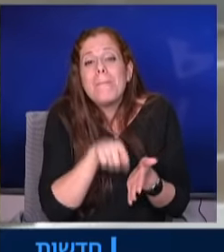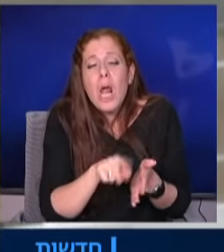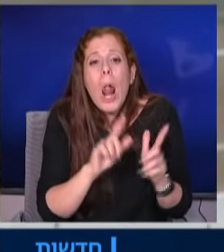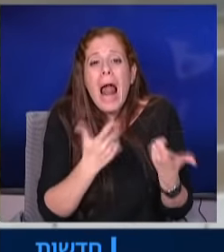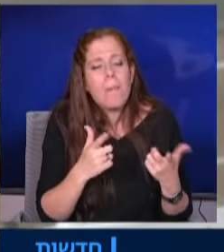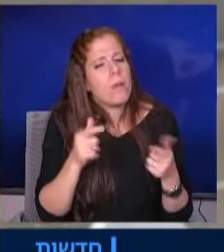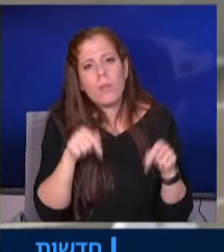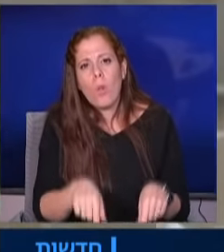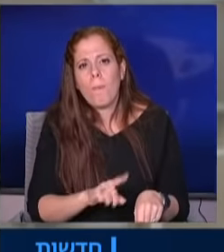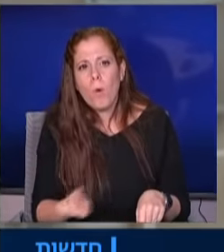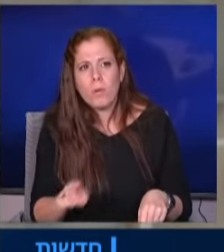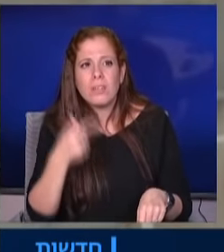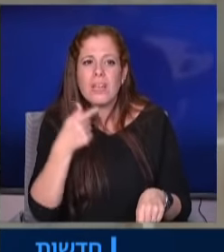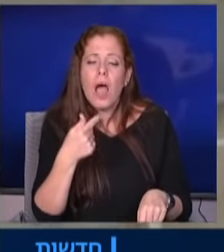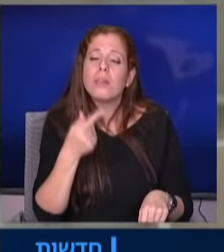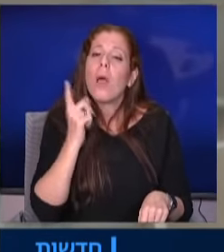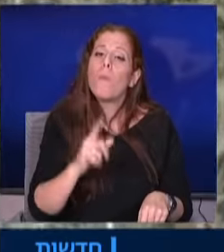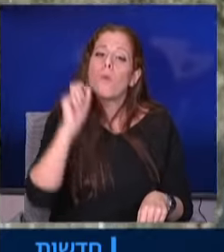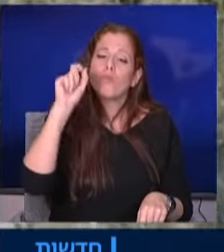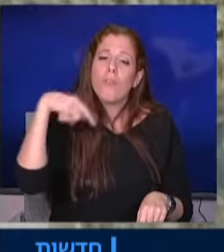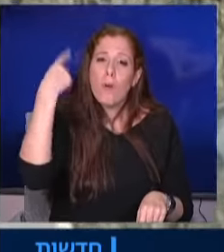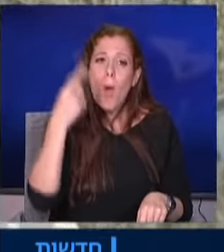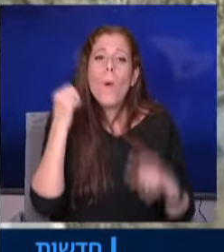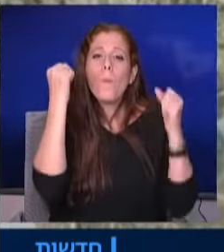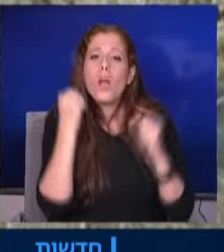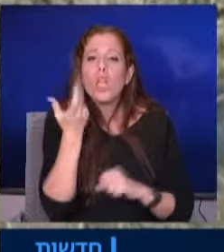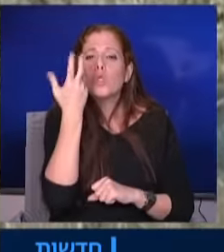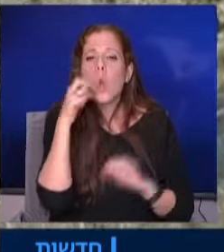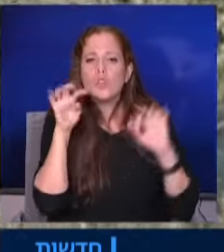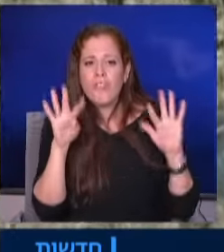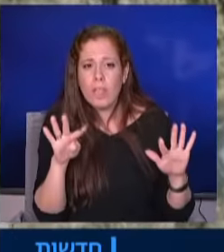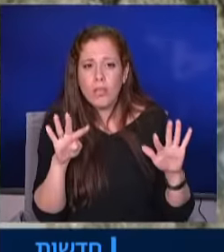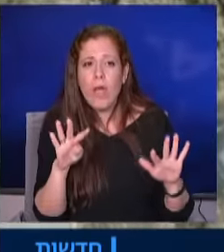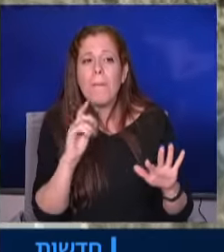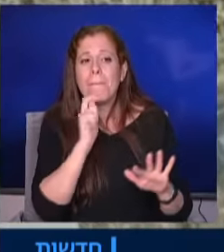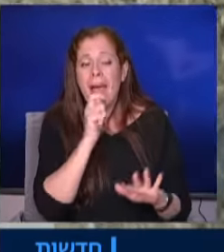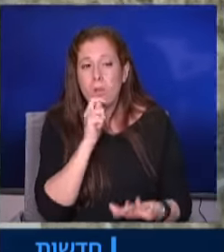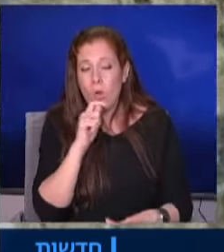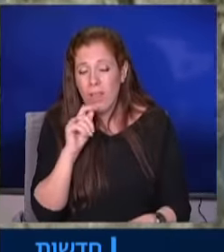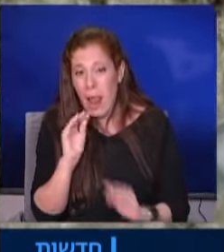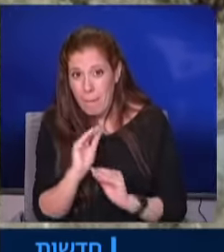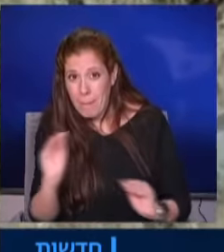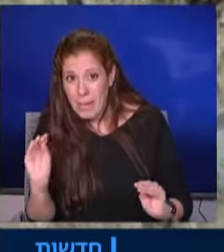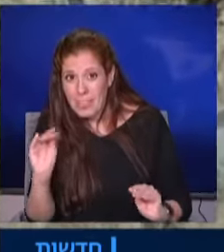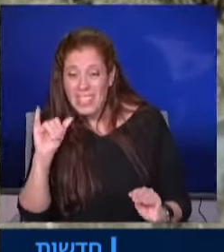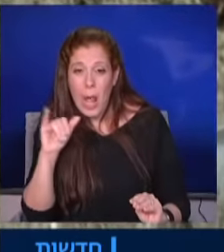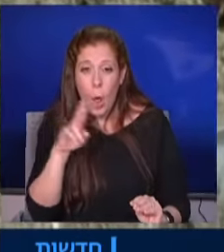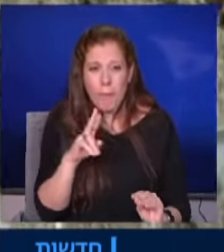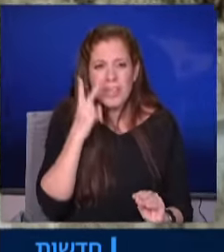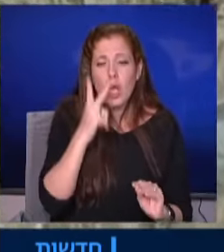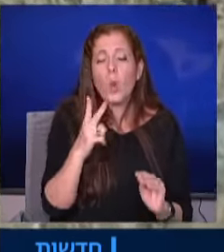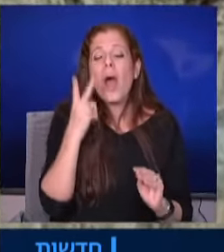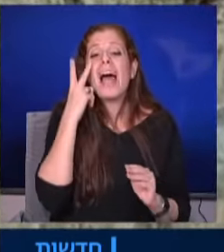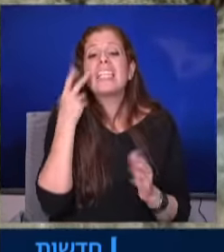גיא היה אמור לחגוג בחודש הבא יום הולדת 39, בראיון לבימאית יעל רומני. כאילו ראה את הסוף הטרגי של חייו